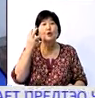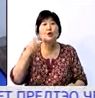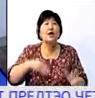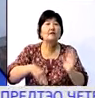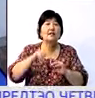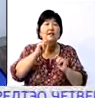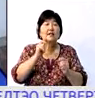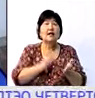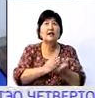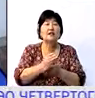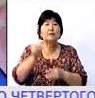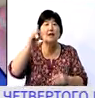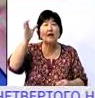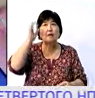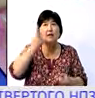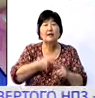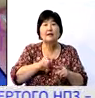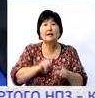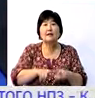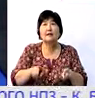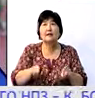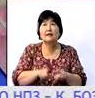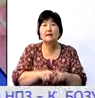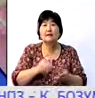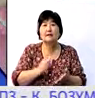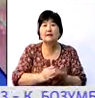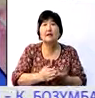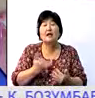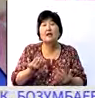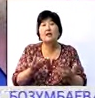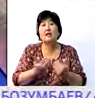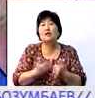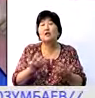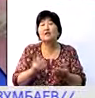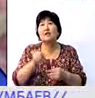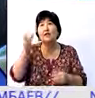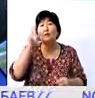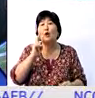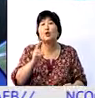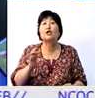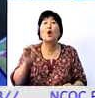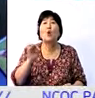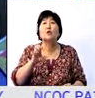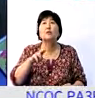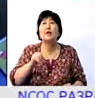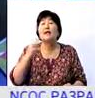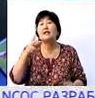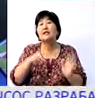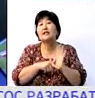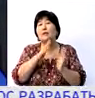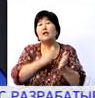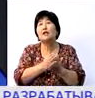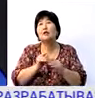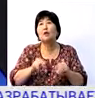высшие награды в сфере образования, нагрудного знака и Брайлтон Царин. В их числе ветеран образования Куляйша Успанова. 37 лет